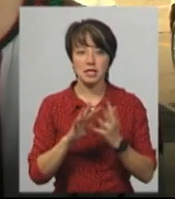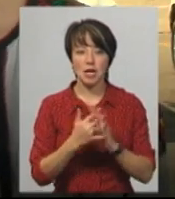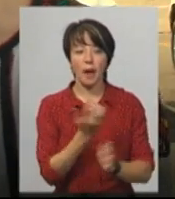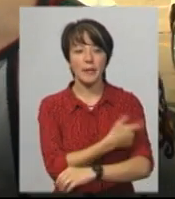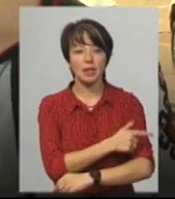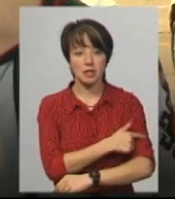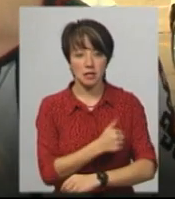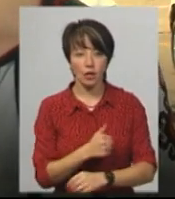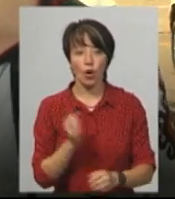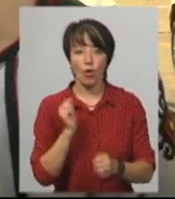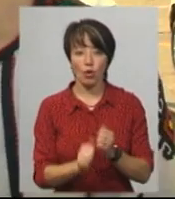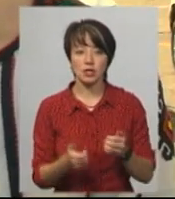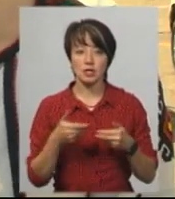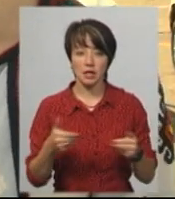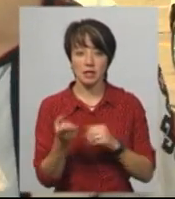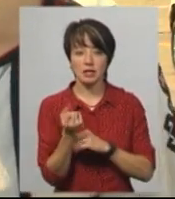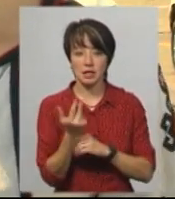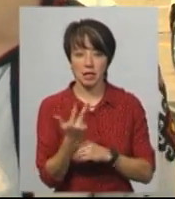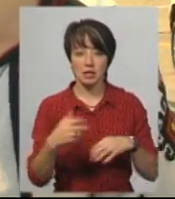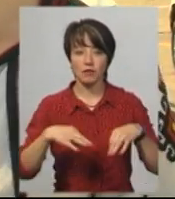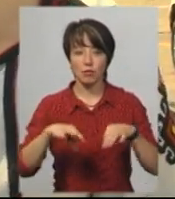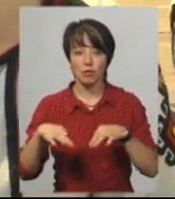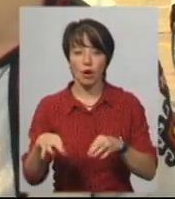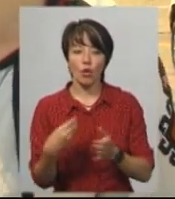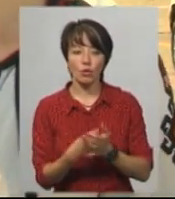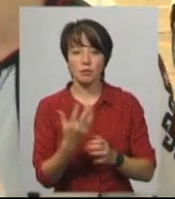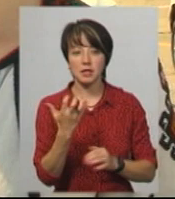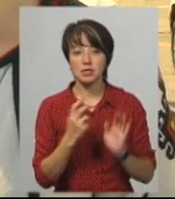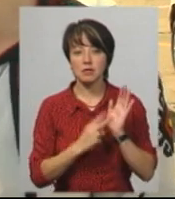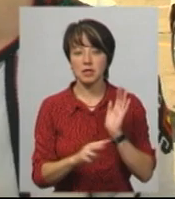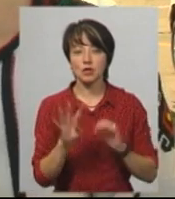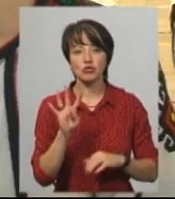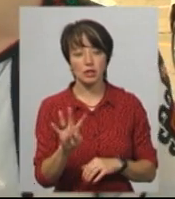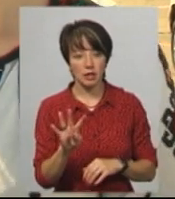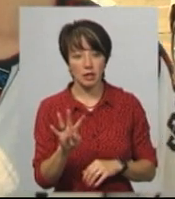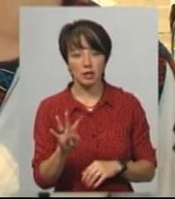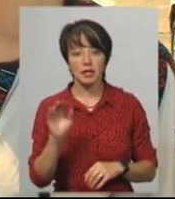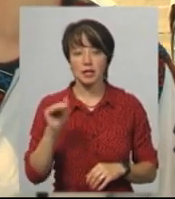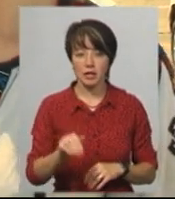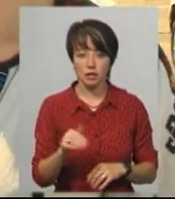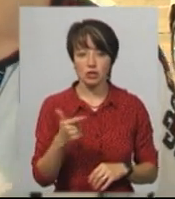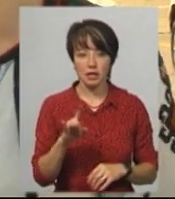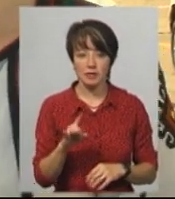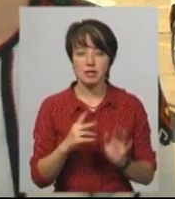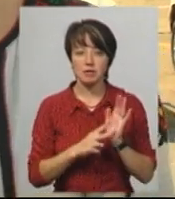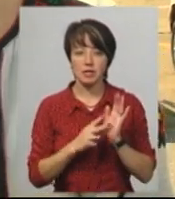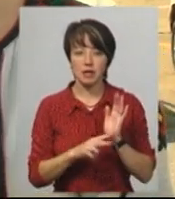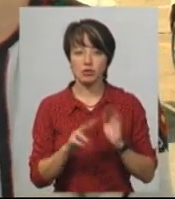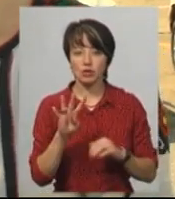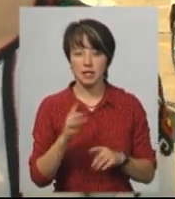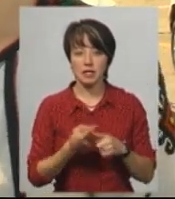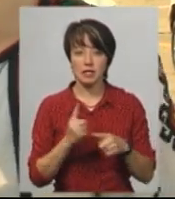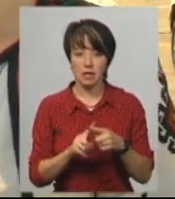медицина». Кожен із наших 13 автомобілів коштує 574 тисячі гривень. 74 –